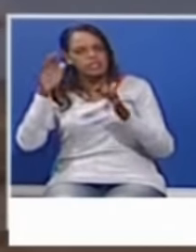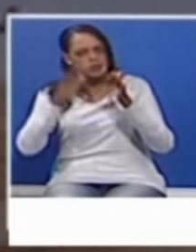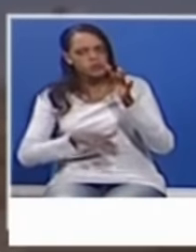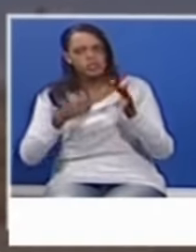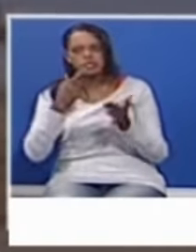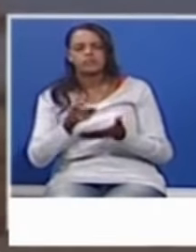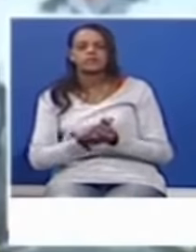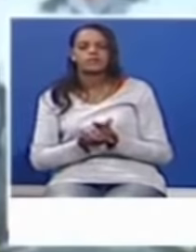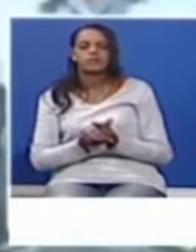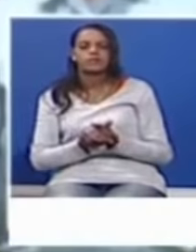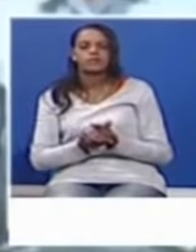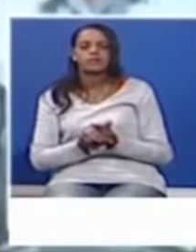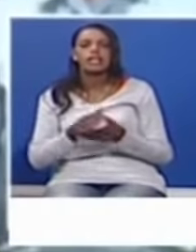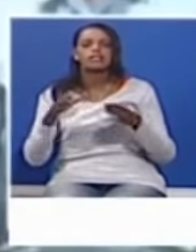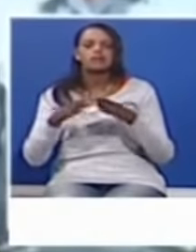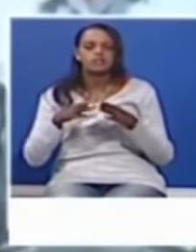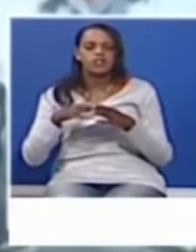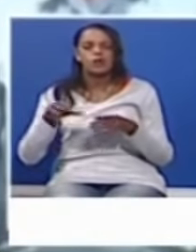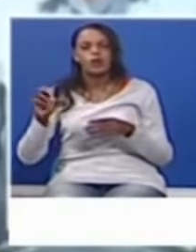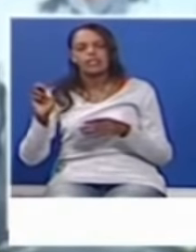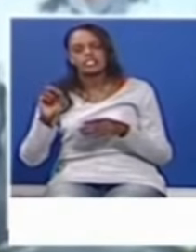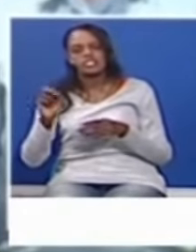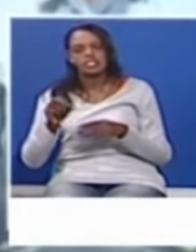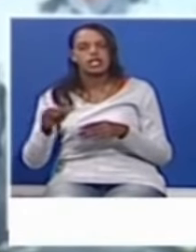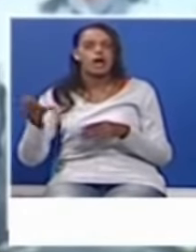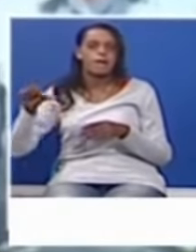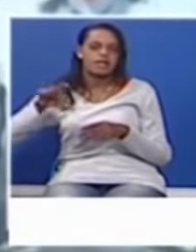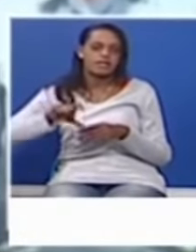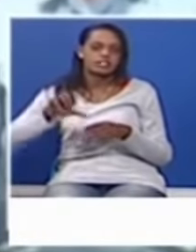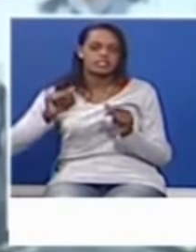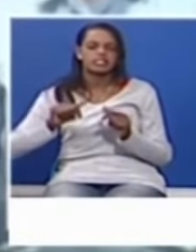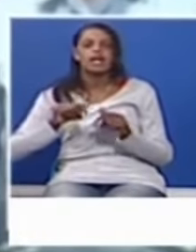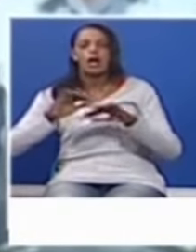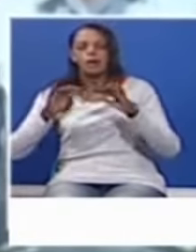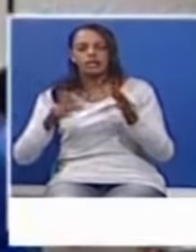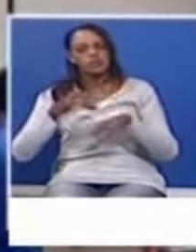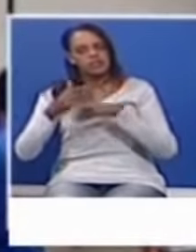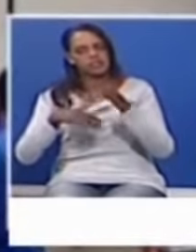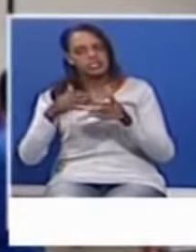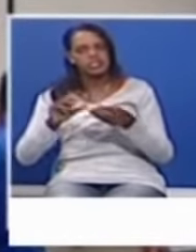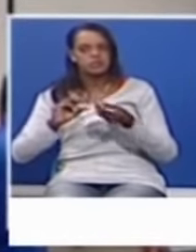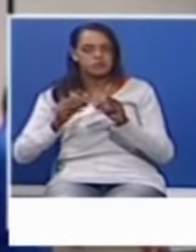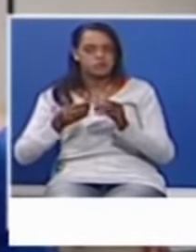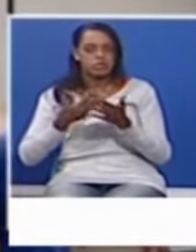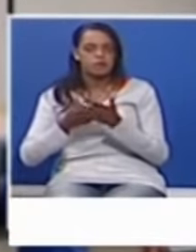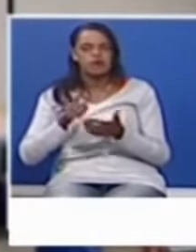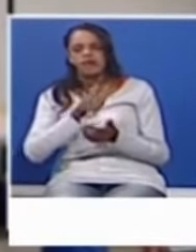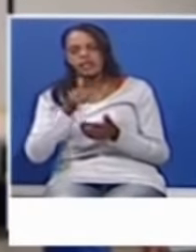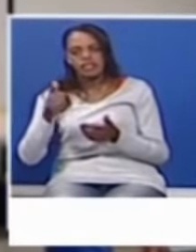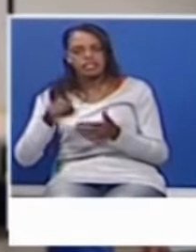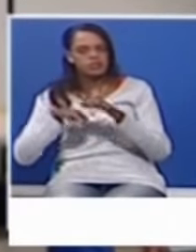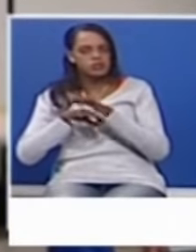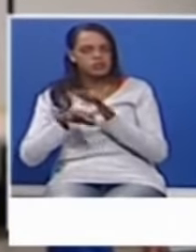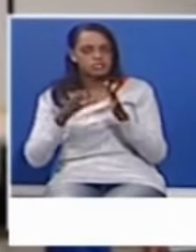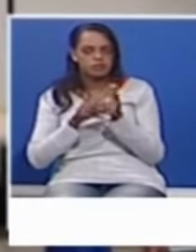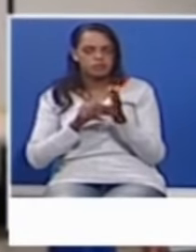ام ممحدار واشنطن واغا ندادي اب علماو عداغا نخيز الرقن مشارختي زبلن كاب ايران اتاو ندادي زقبر